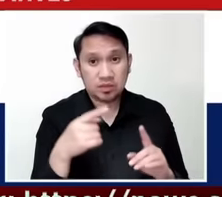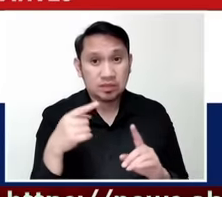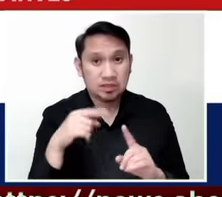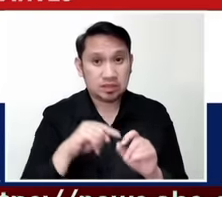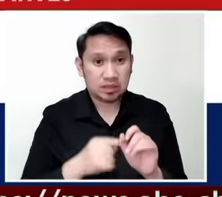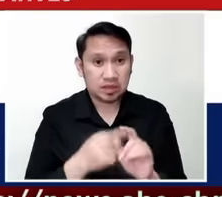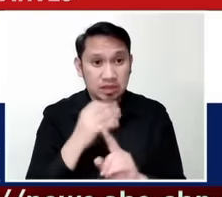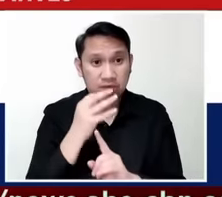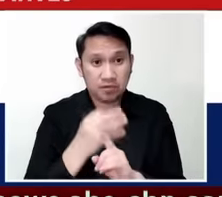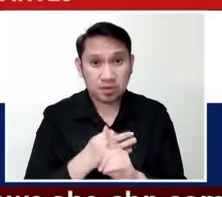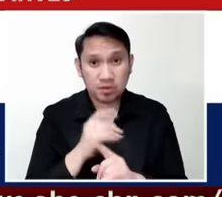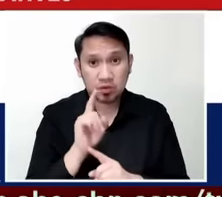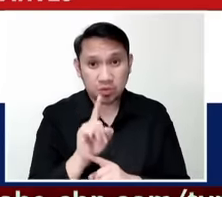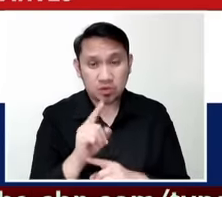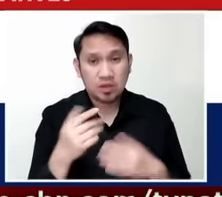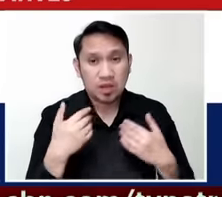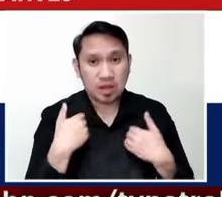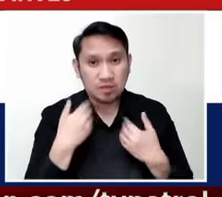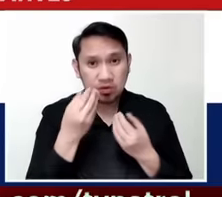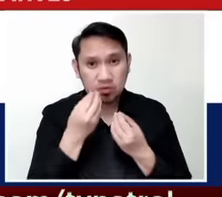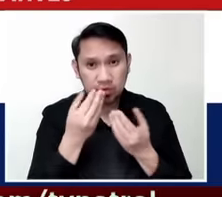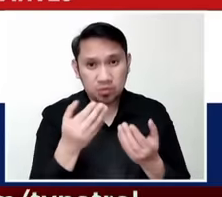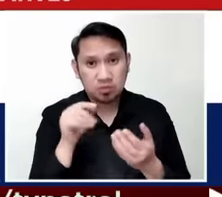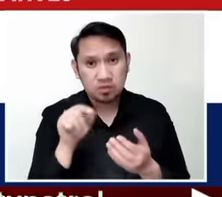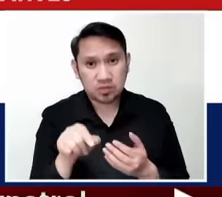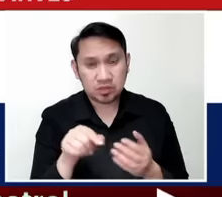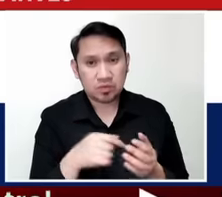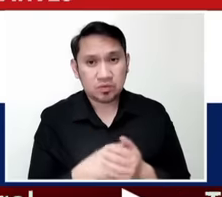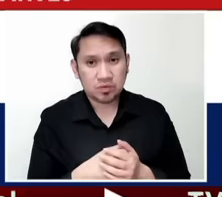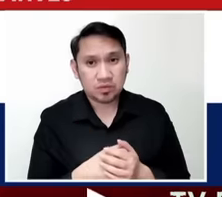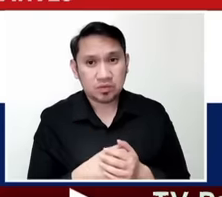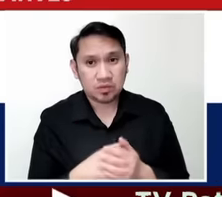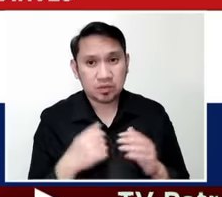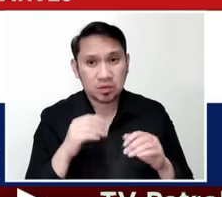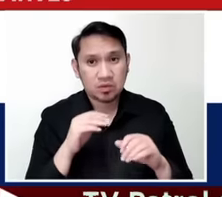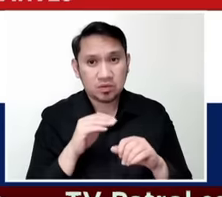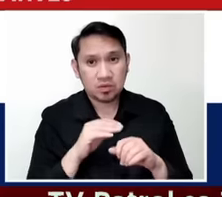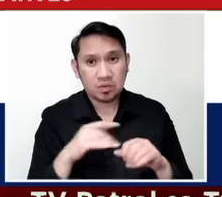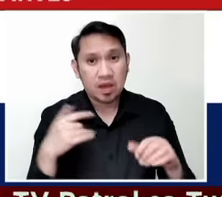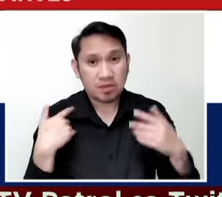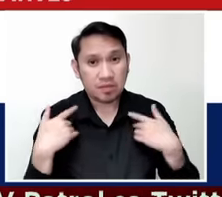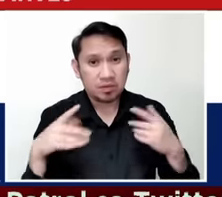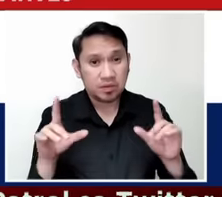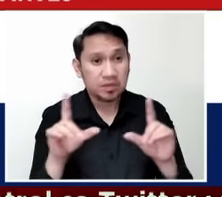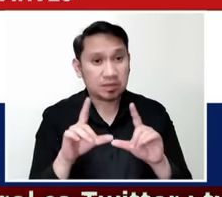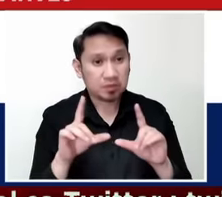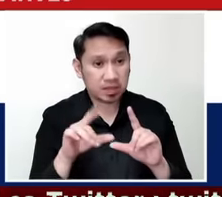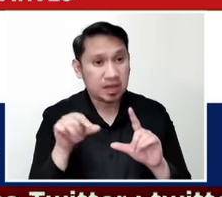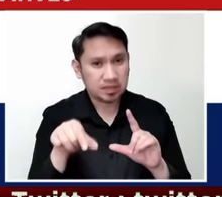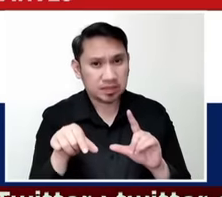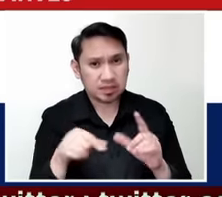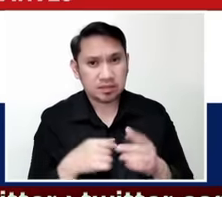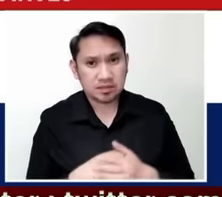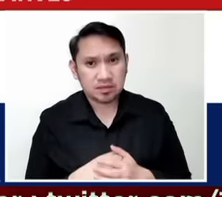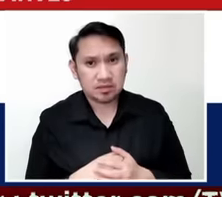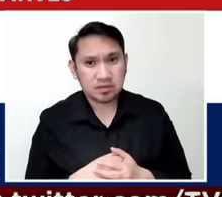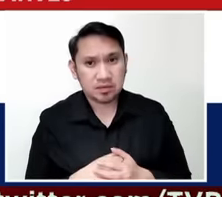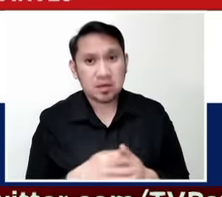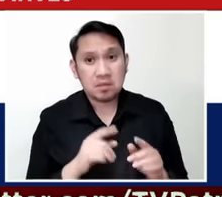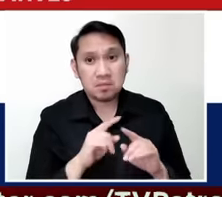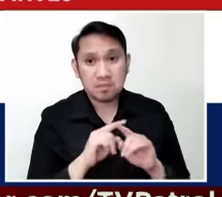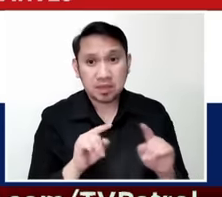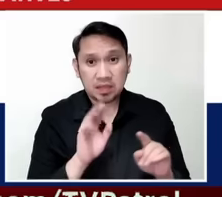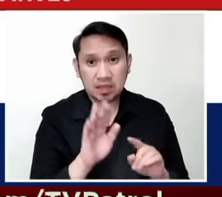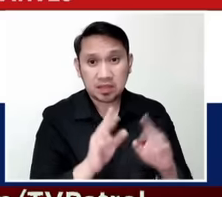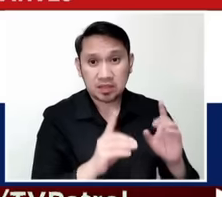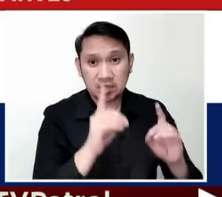1, meron siyang information na siya po ang revocation po ang tawag sa kanyang prangkisa or cancellation. Ngunit yung kanyang